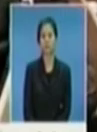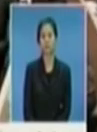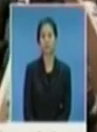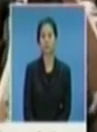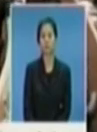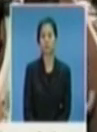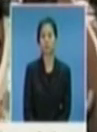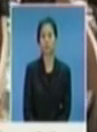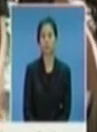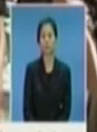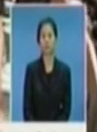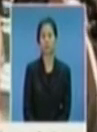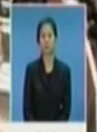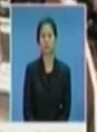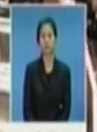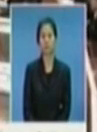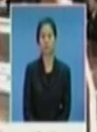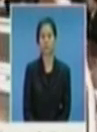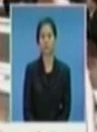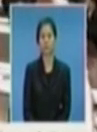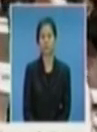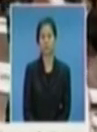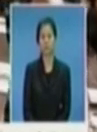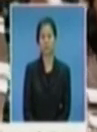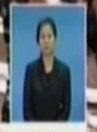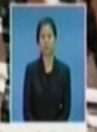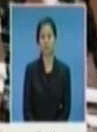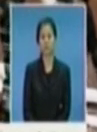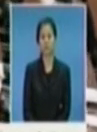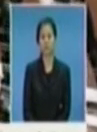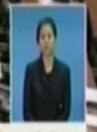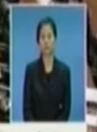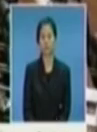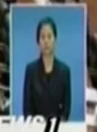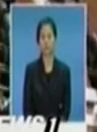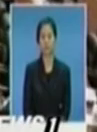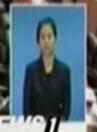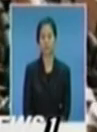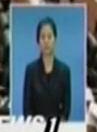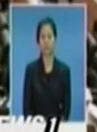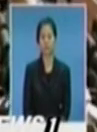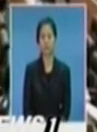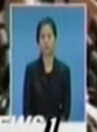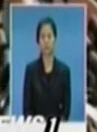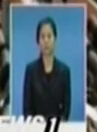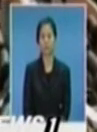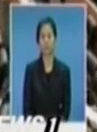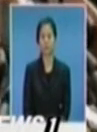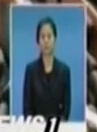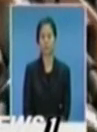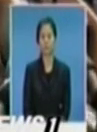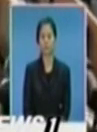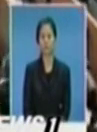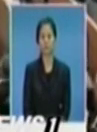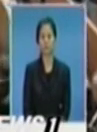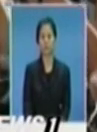ด้านเทคโนโลยีและสารสนเทศและด้านอื่นๆที่เกี่ยวข้องเพื่อคอยพิจารณานะครับว่าข้อมูลที่ได้รับแจ้งว่าขัดต่อความสงบเรียบ